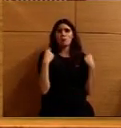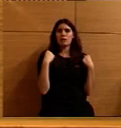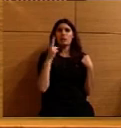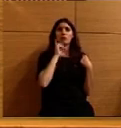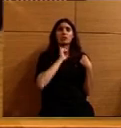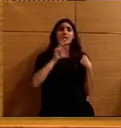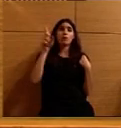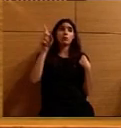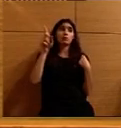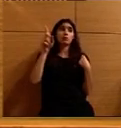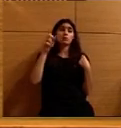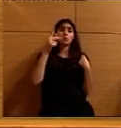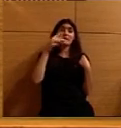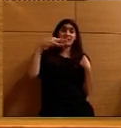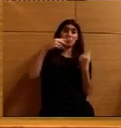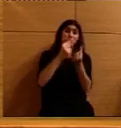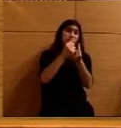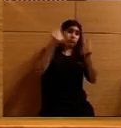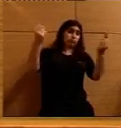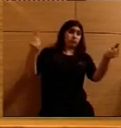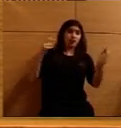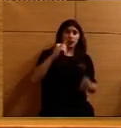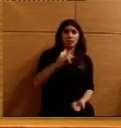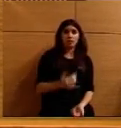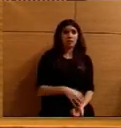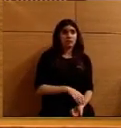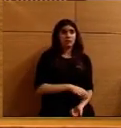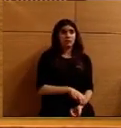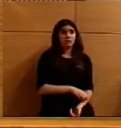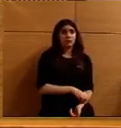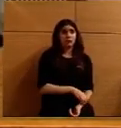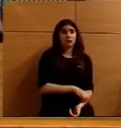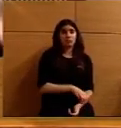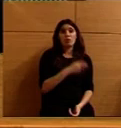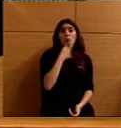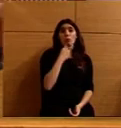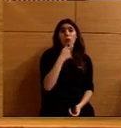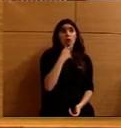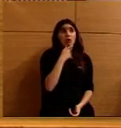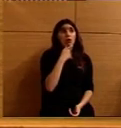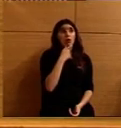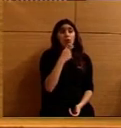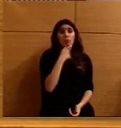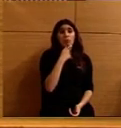Sagunt que està a desenes de quilòmetres del nucli, a dir, no es molesta per res, però a Pusol està